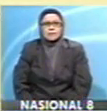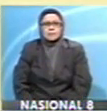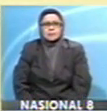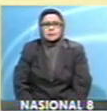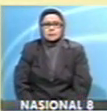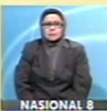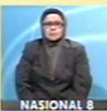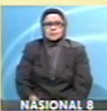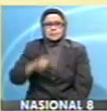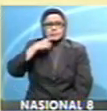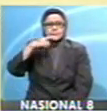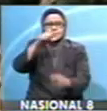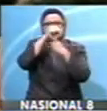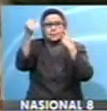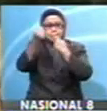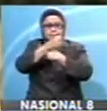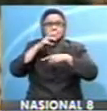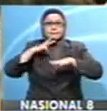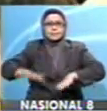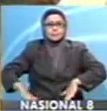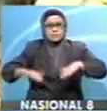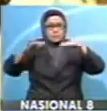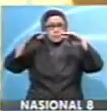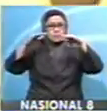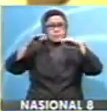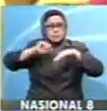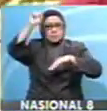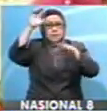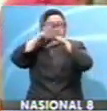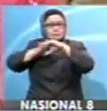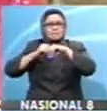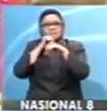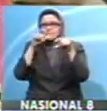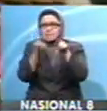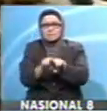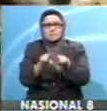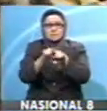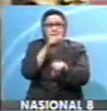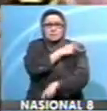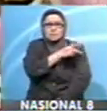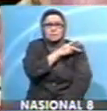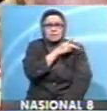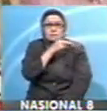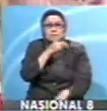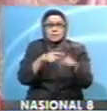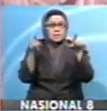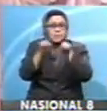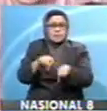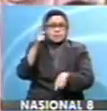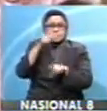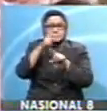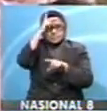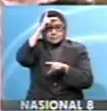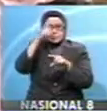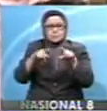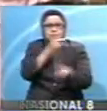Sabah katanya situasi banjir di Sabah dan Sarawak tidak sama seperti di Kelantan klinik kedua-dua negeri itu masih beroperasi walau